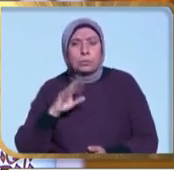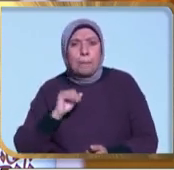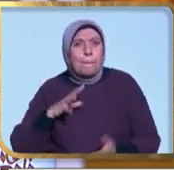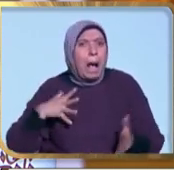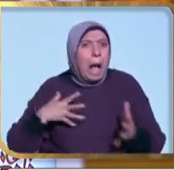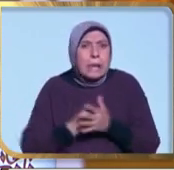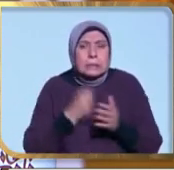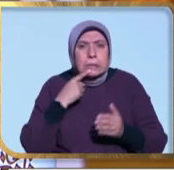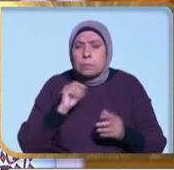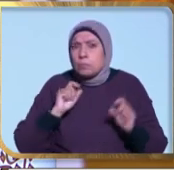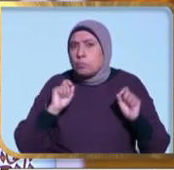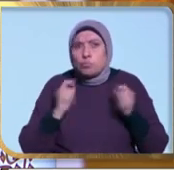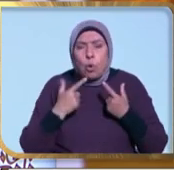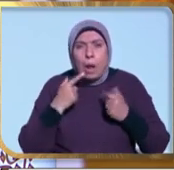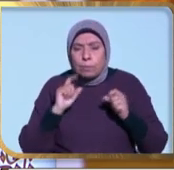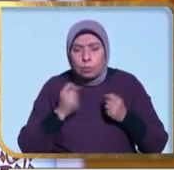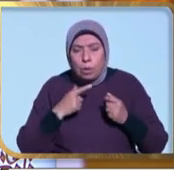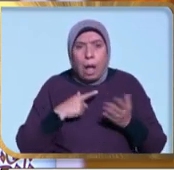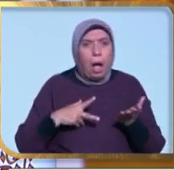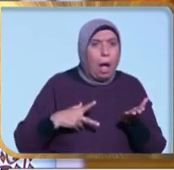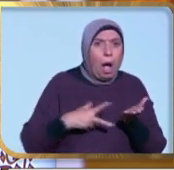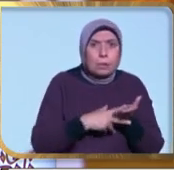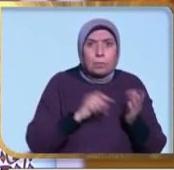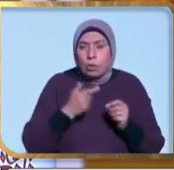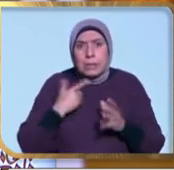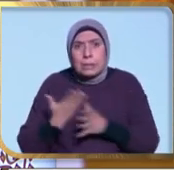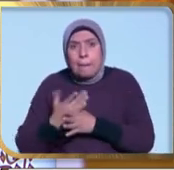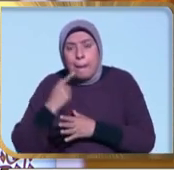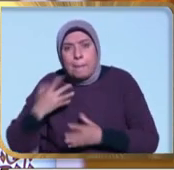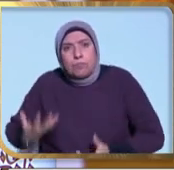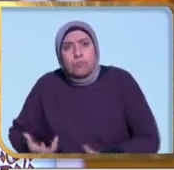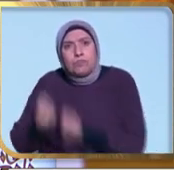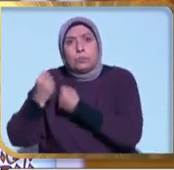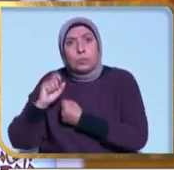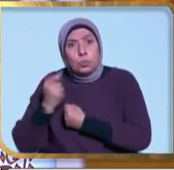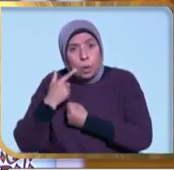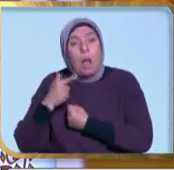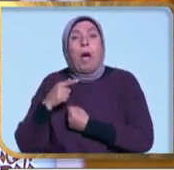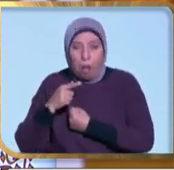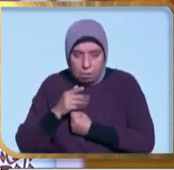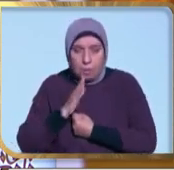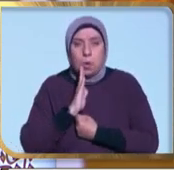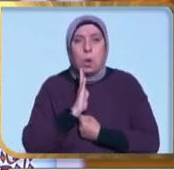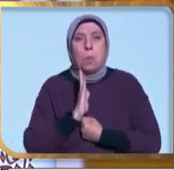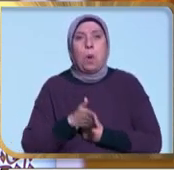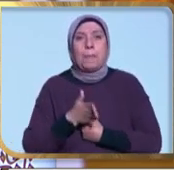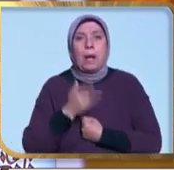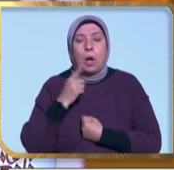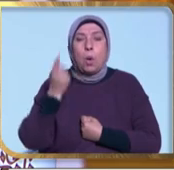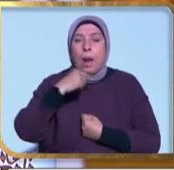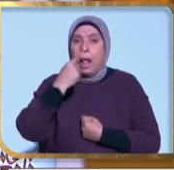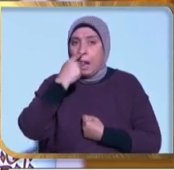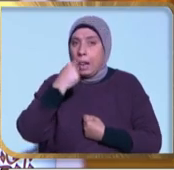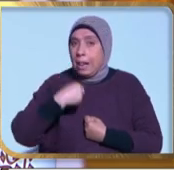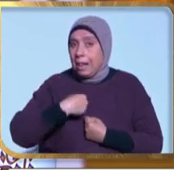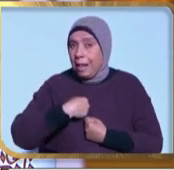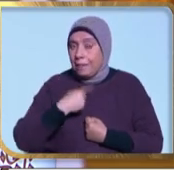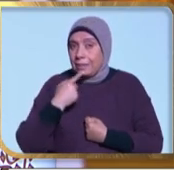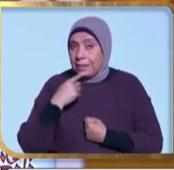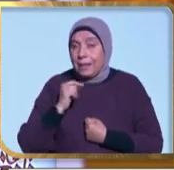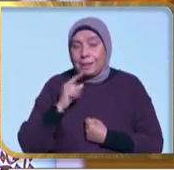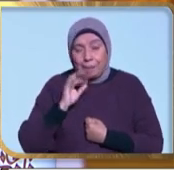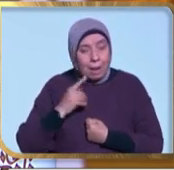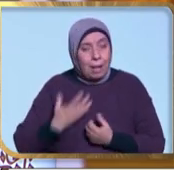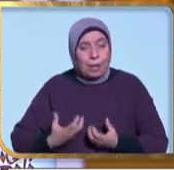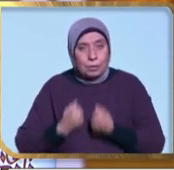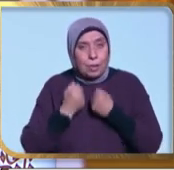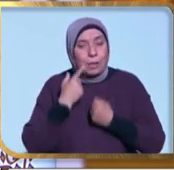الصف عليه ان يقطع الصلاه لانقاذ من يريد ان ينقذ وبما فيها انقاذ نفسه وهو من باب اولى وبعد كده